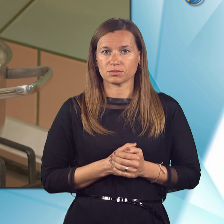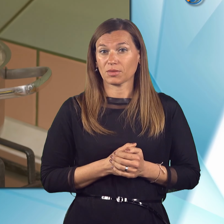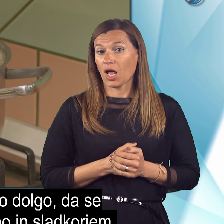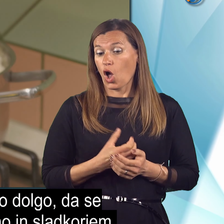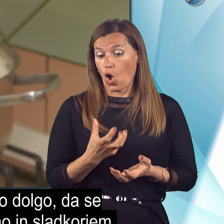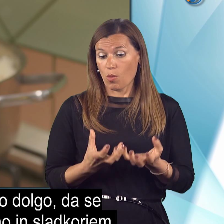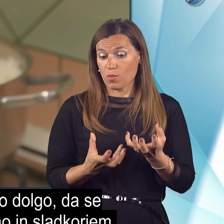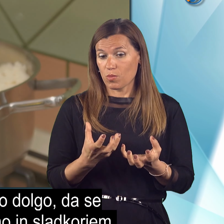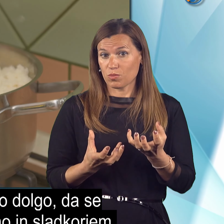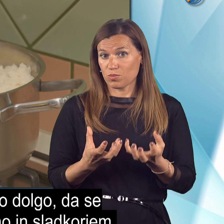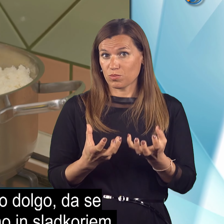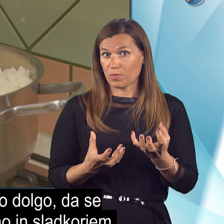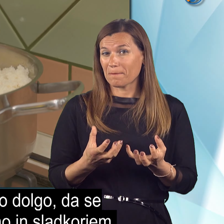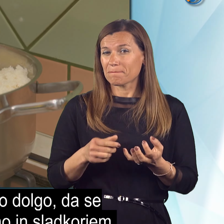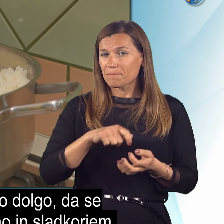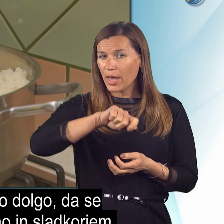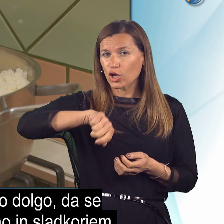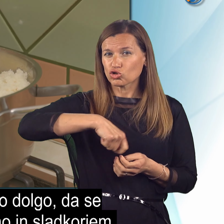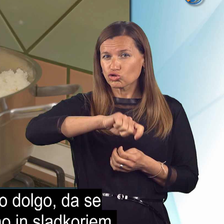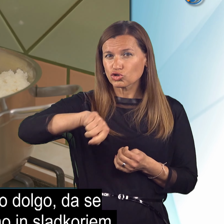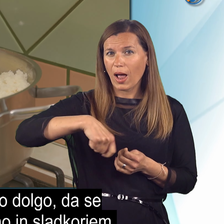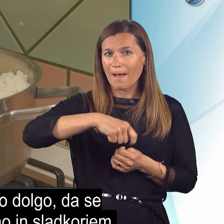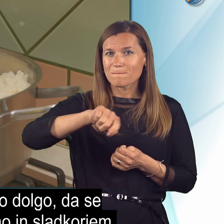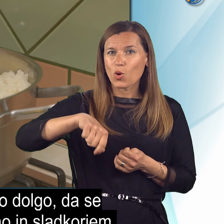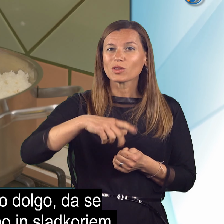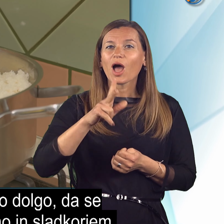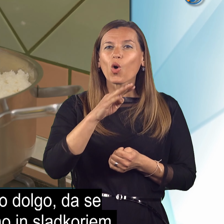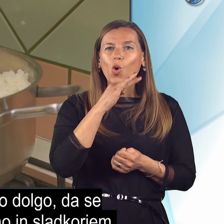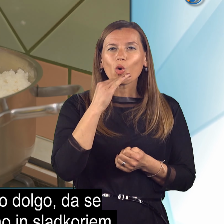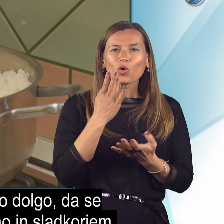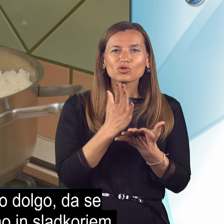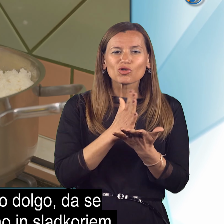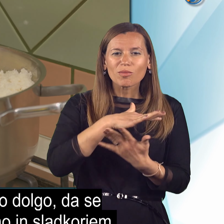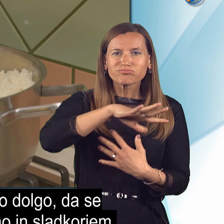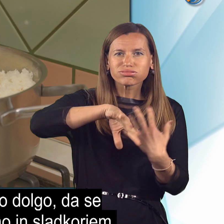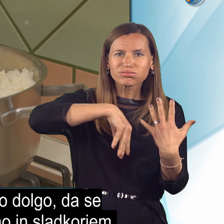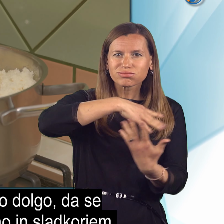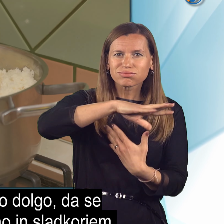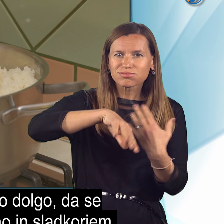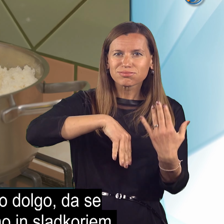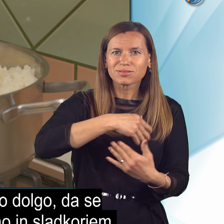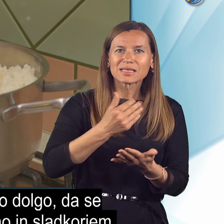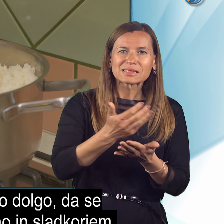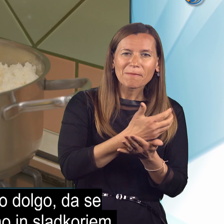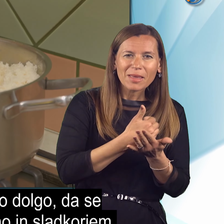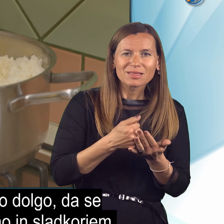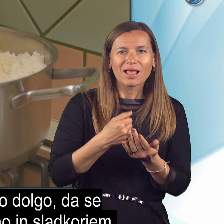Na ognjo mešamo tako dolgo, da se kokos prepoji s smetano pa sladkorjem.